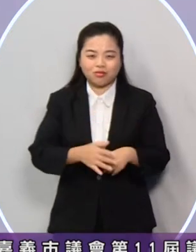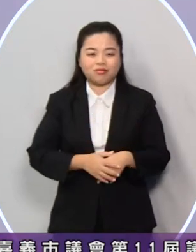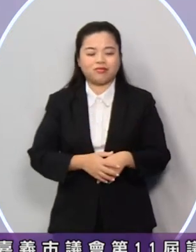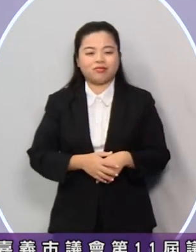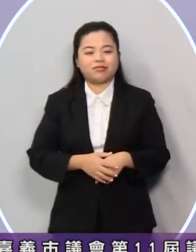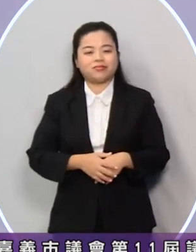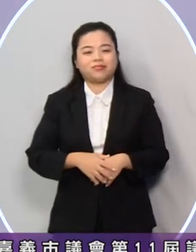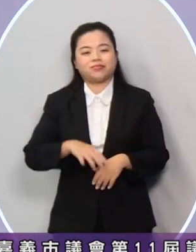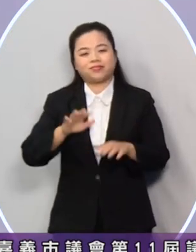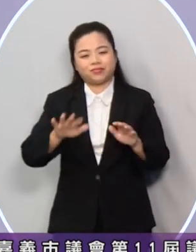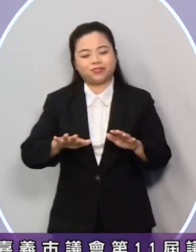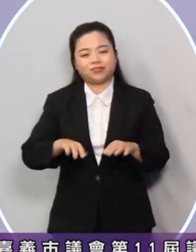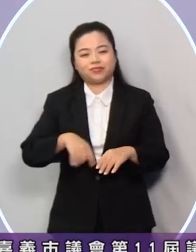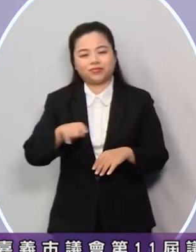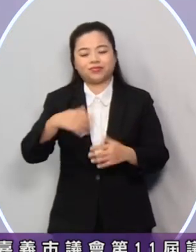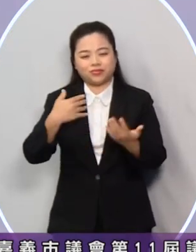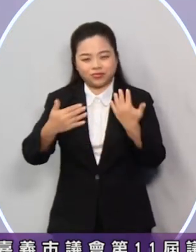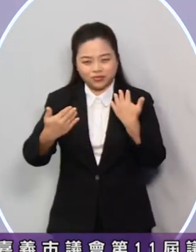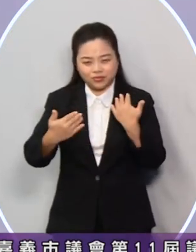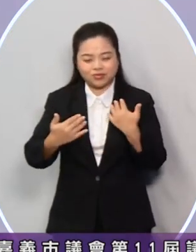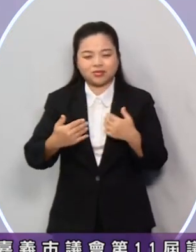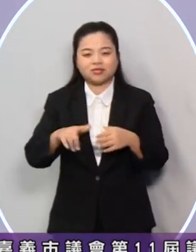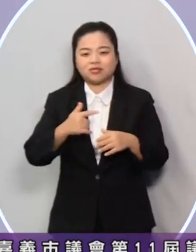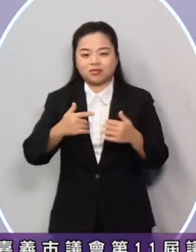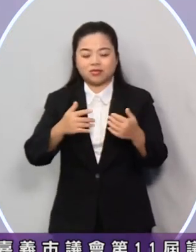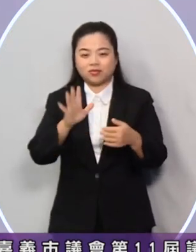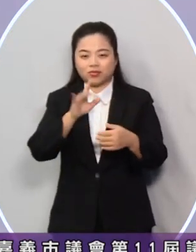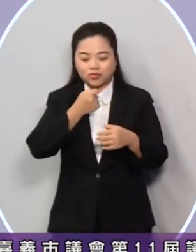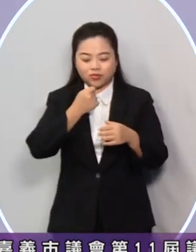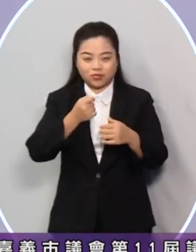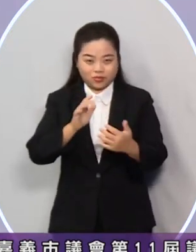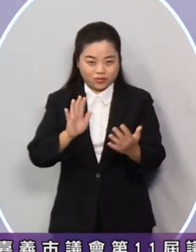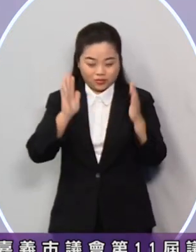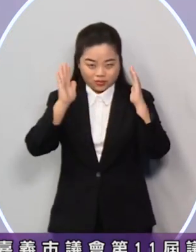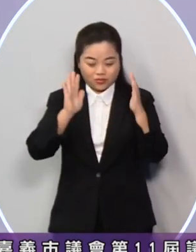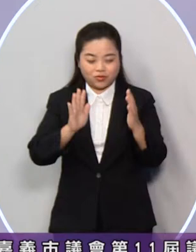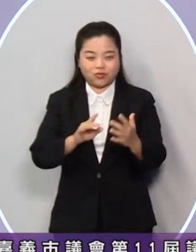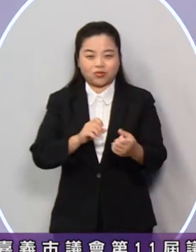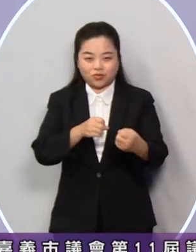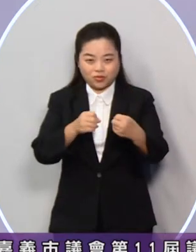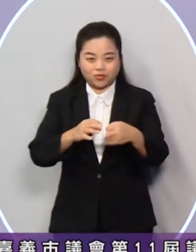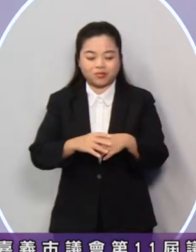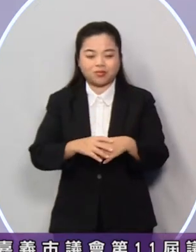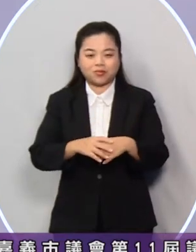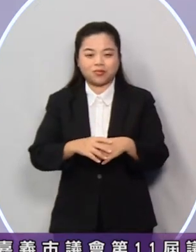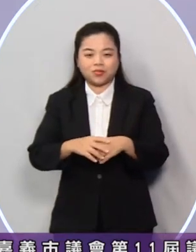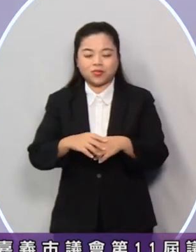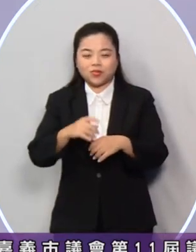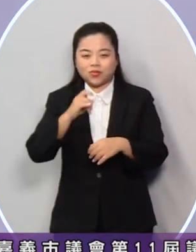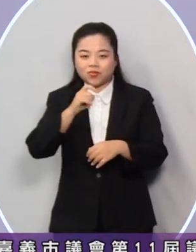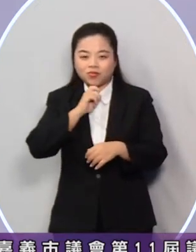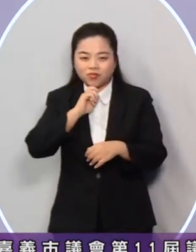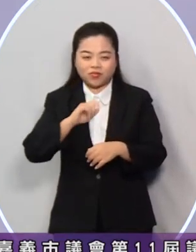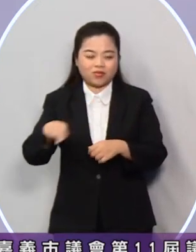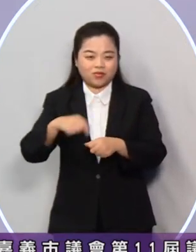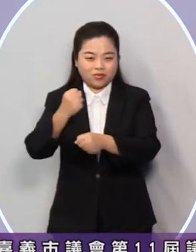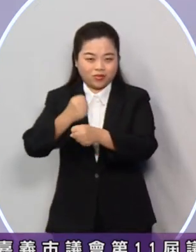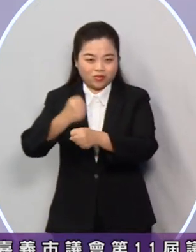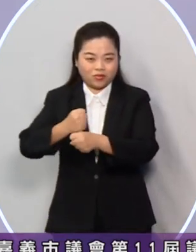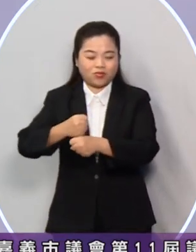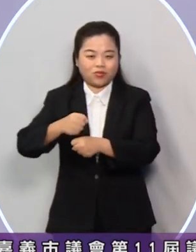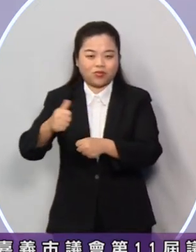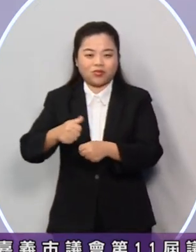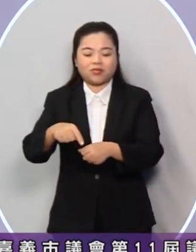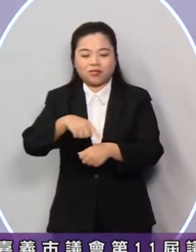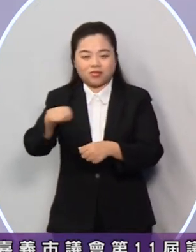答案大家都很清楚，只是不愿意正视。在这样的情况下，性工作者无法成为正式享有劳保健